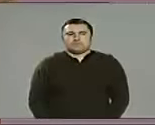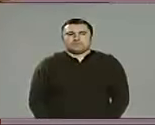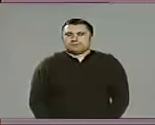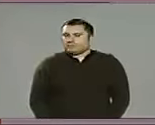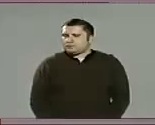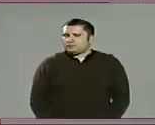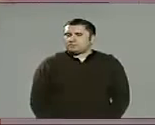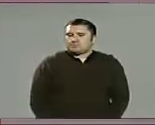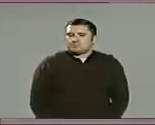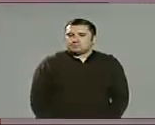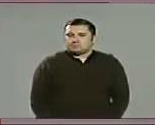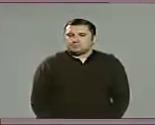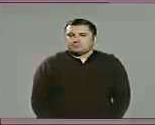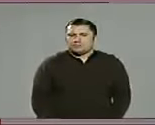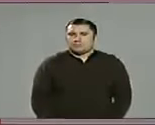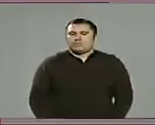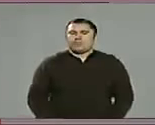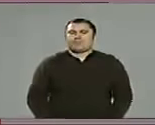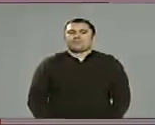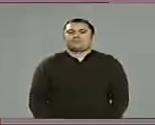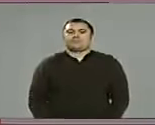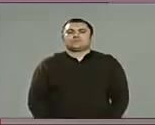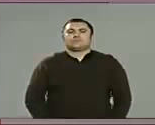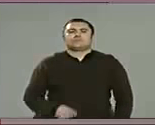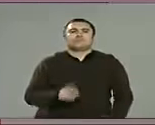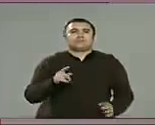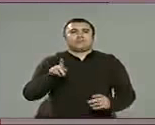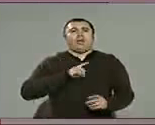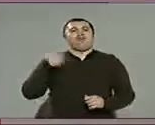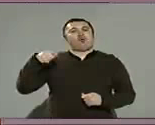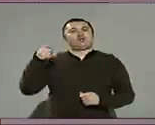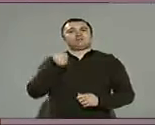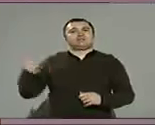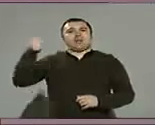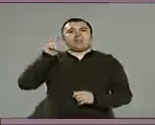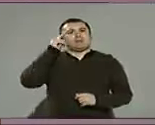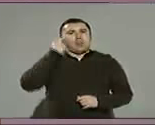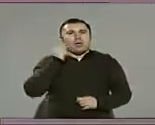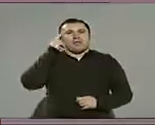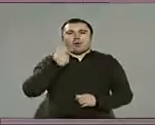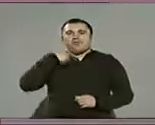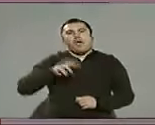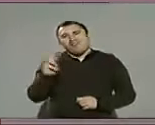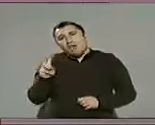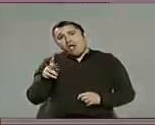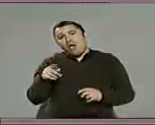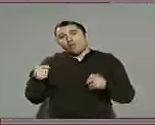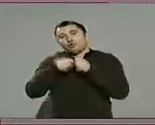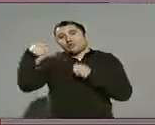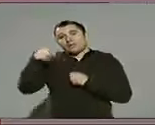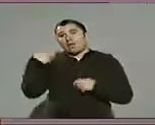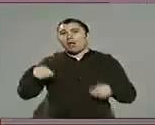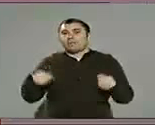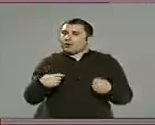Übrigens, man wird ja als Vorsitzender ständig genervt mit der Frage, wer ist denn nun Kanzlerkandidat? Da habe ich mal gesagt, prinzipiell sind